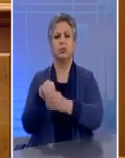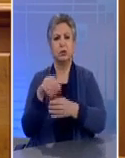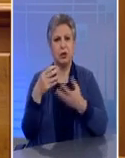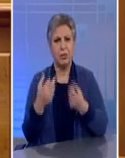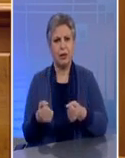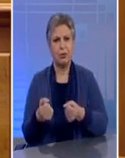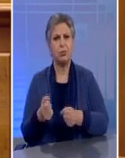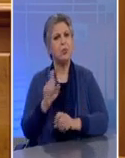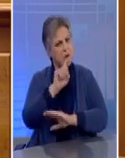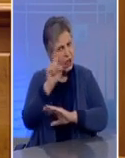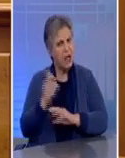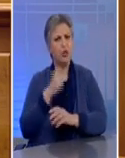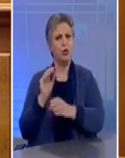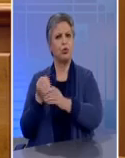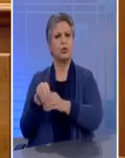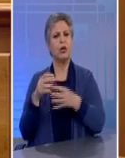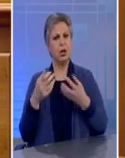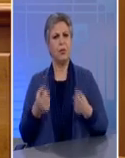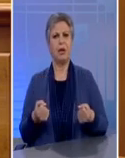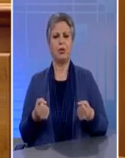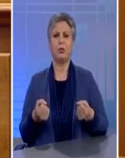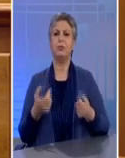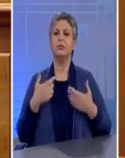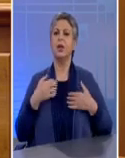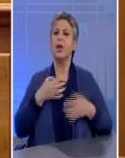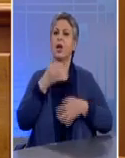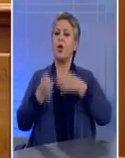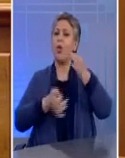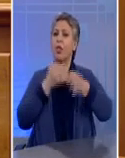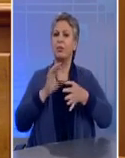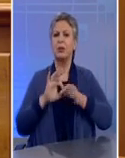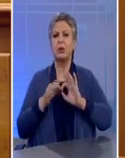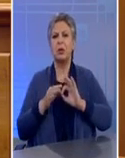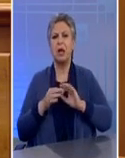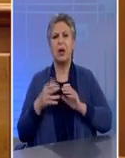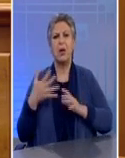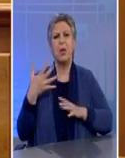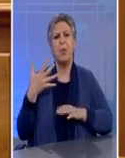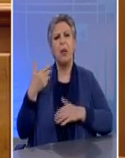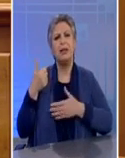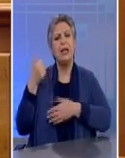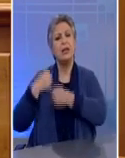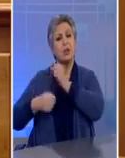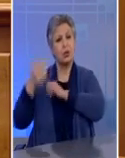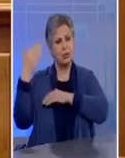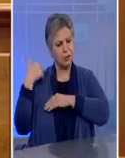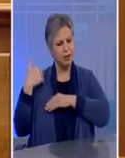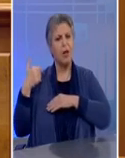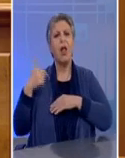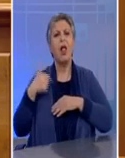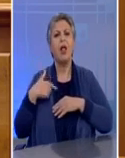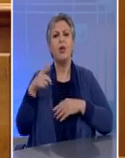να γίνονται παρεμβάσεις. Θα σας πω μια ιστορία που είναι πριν 5-6 χρόνια. Ήμουνα στη Θεσσαλονίκη, στην πλατεία